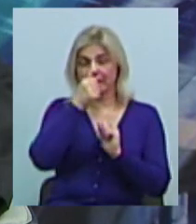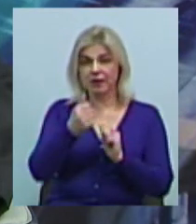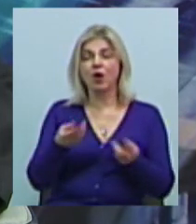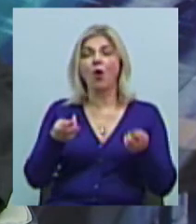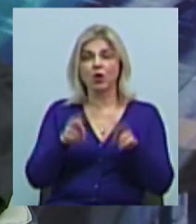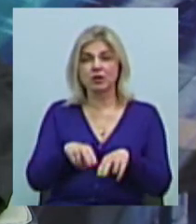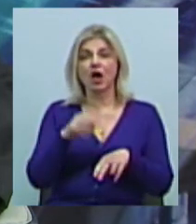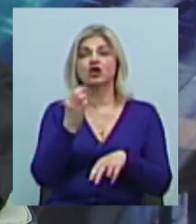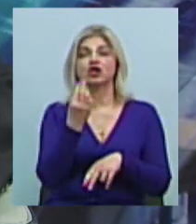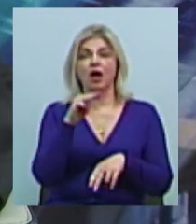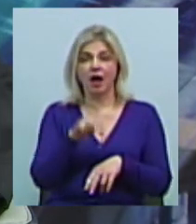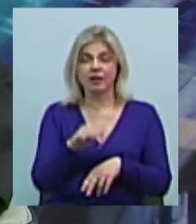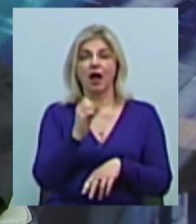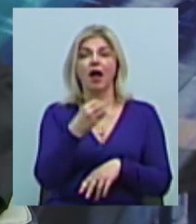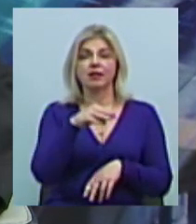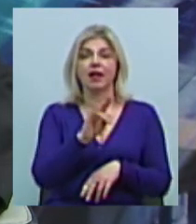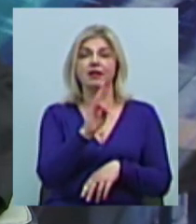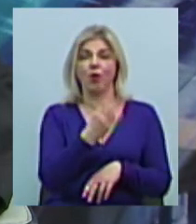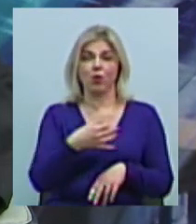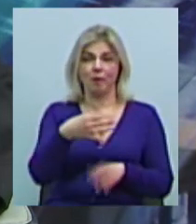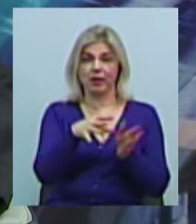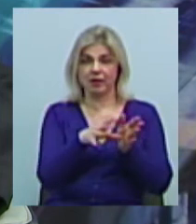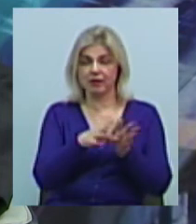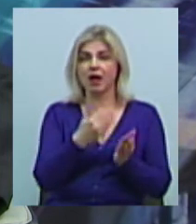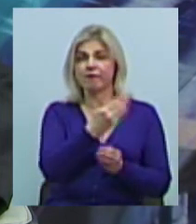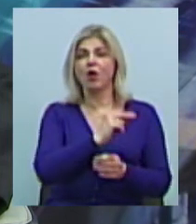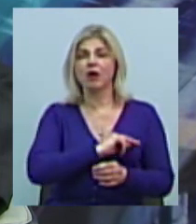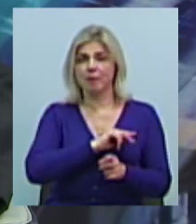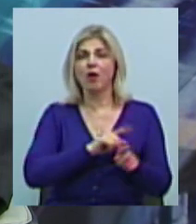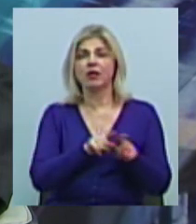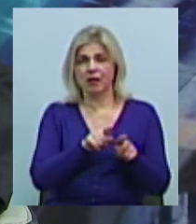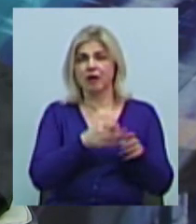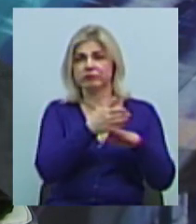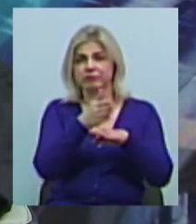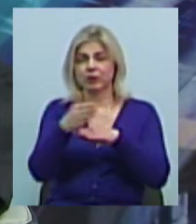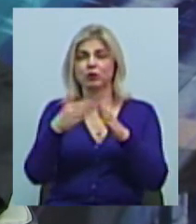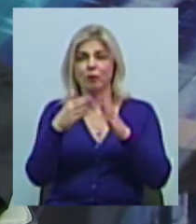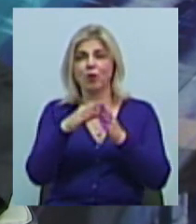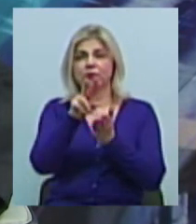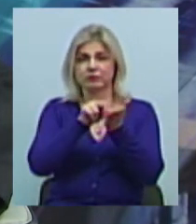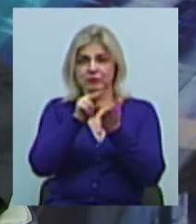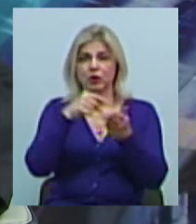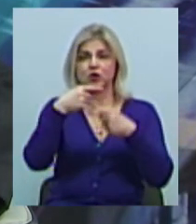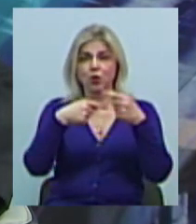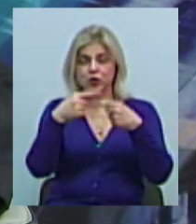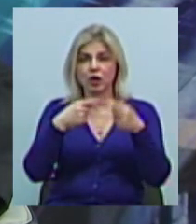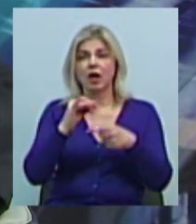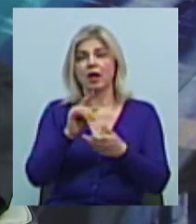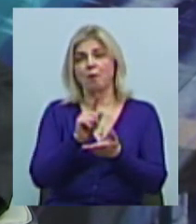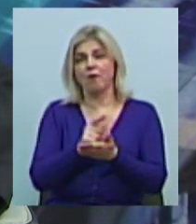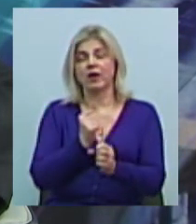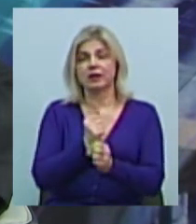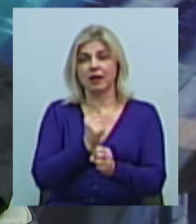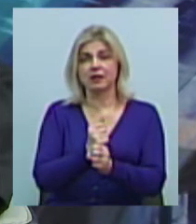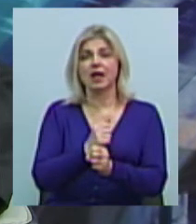АТ «Миколаїв Обленерго», та їхні функції будуть також надалі знімати покази приладів обліку. А також це повинні робити, мають